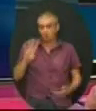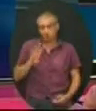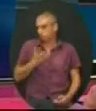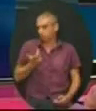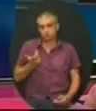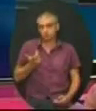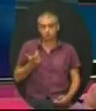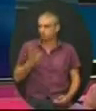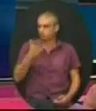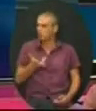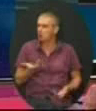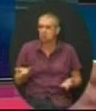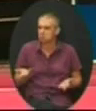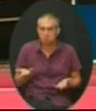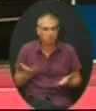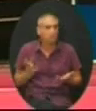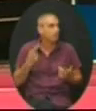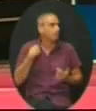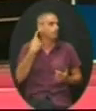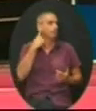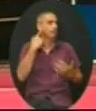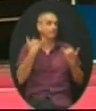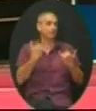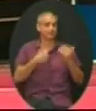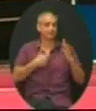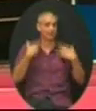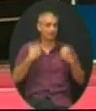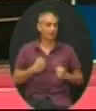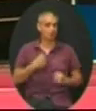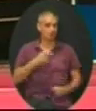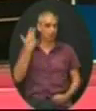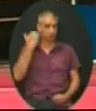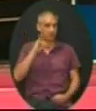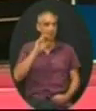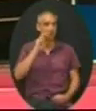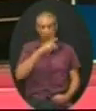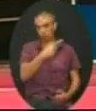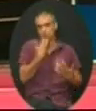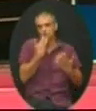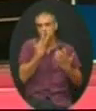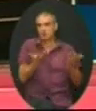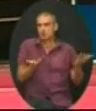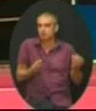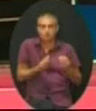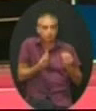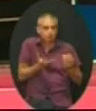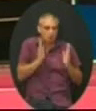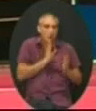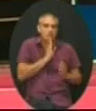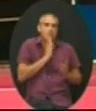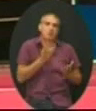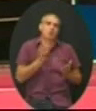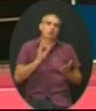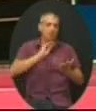הצוללות. צוללות, למה צריך להיות לי? למה צריך להיות לי סימן שאלה? שמעתי היום את שר הביטחון משה יעלון, שהוא מתאר מהלך מאוד בעייתי